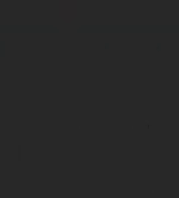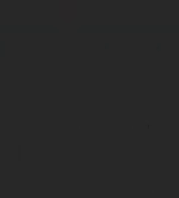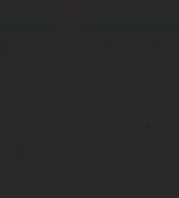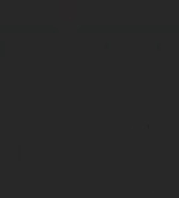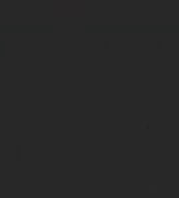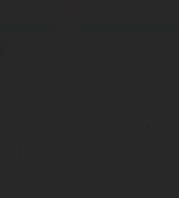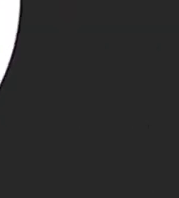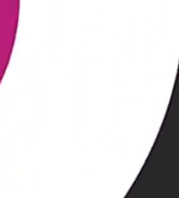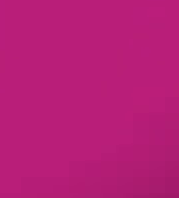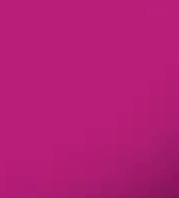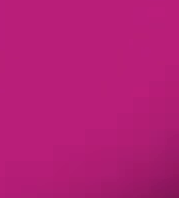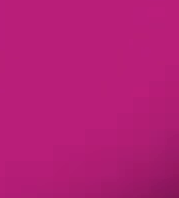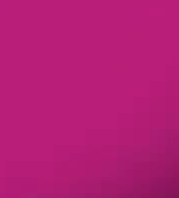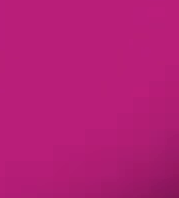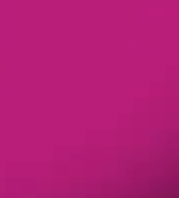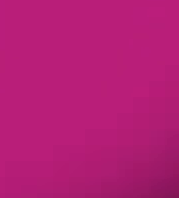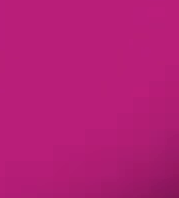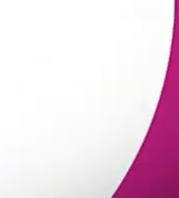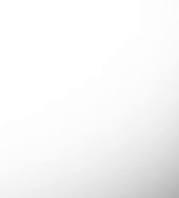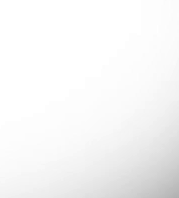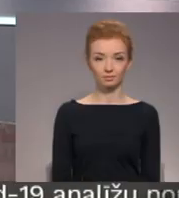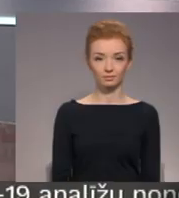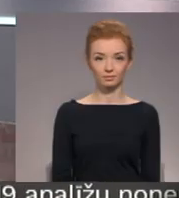Re, viss ēters ir te!